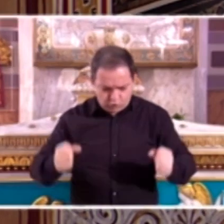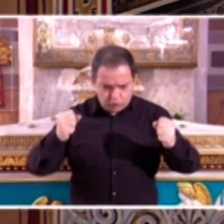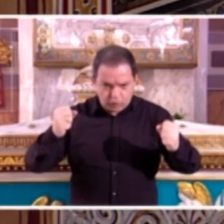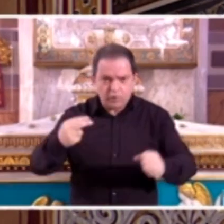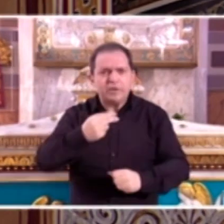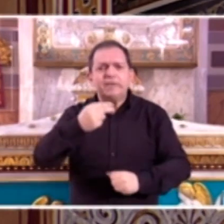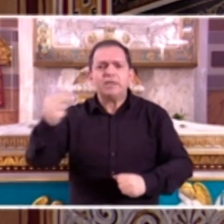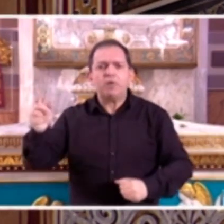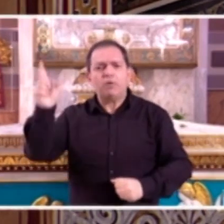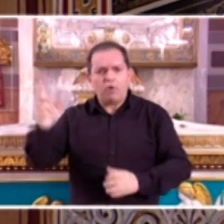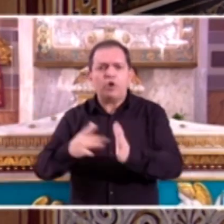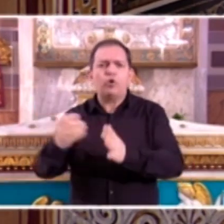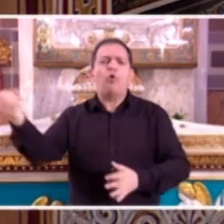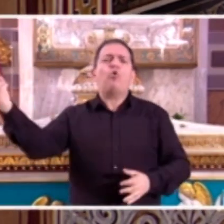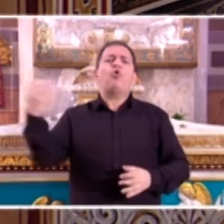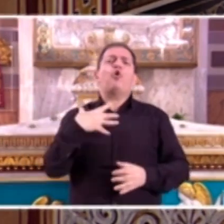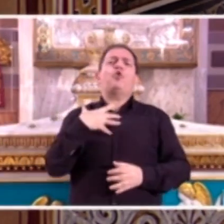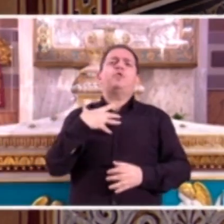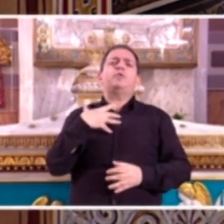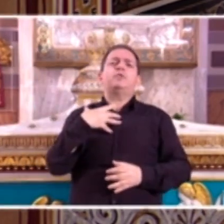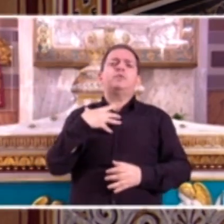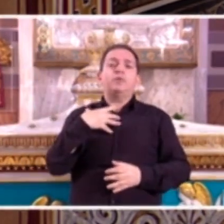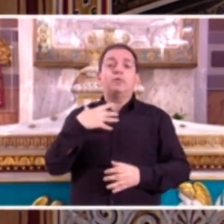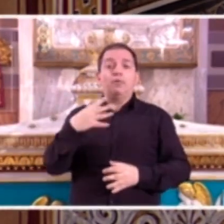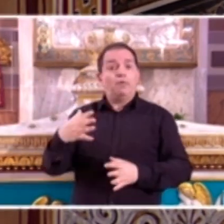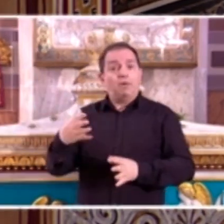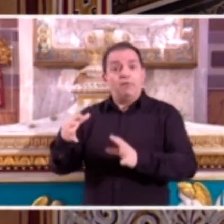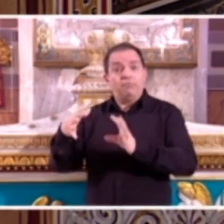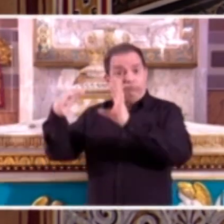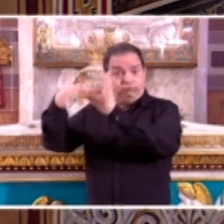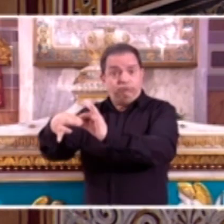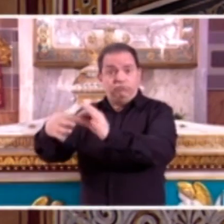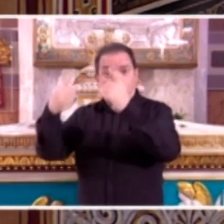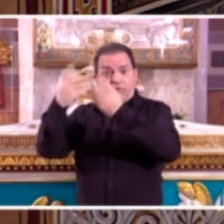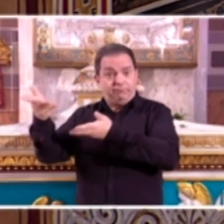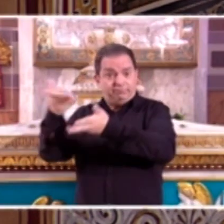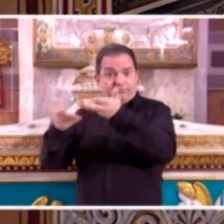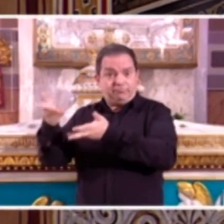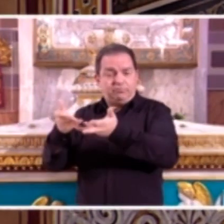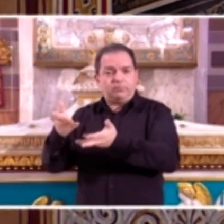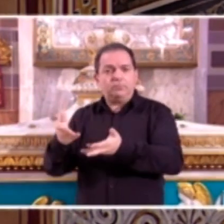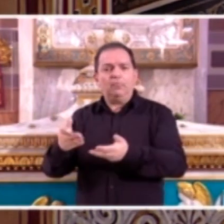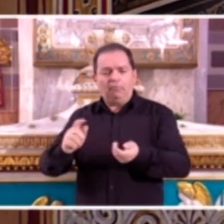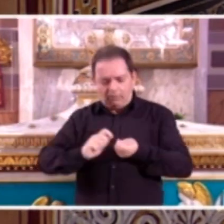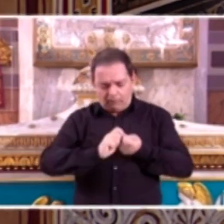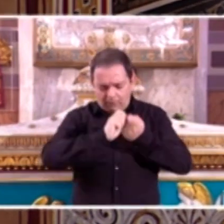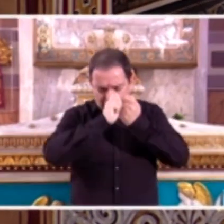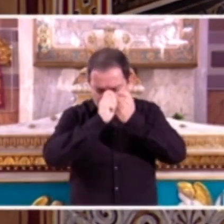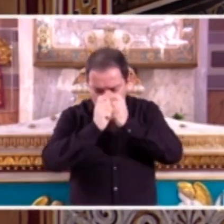και ότι όταν ο άνθρωπος εξαρτάται από τον Θεό, τότε η ζωή του